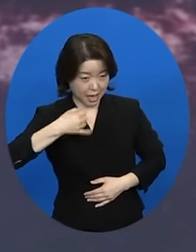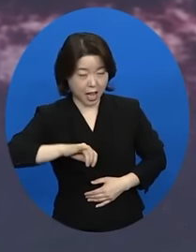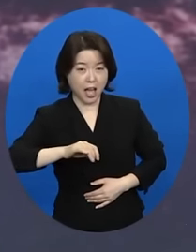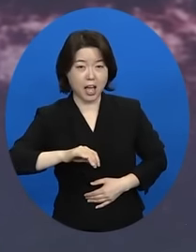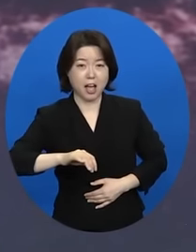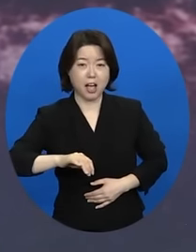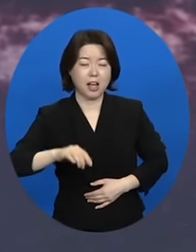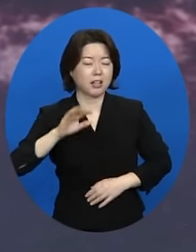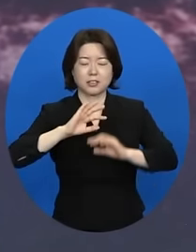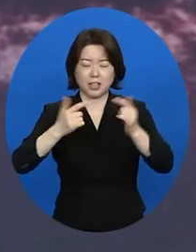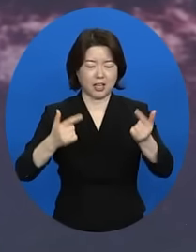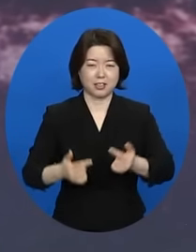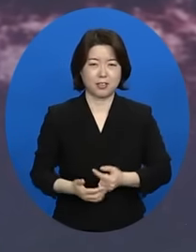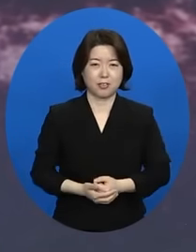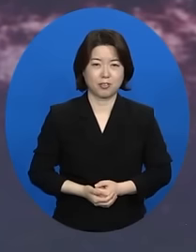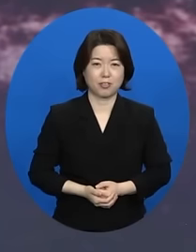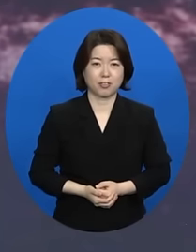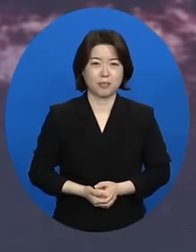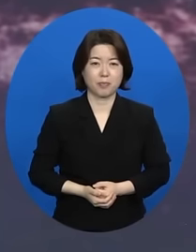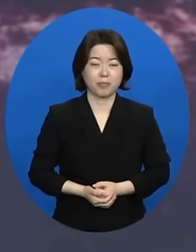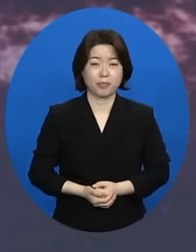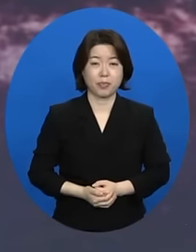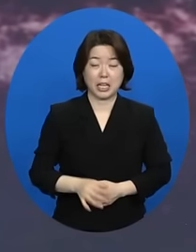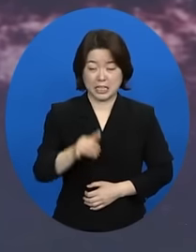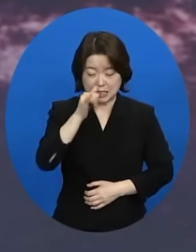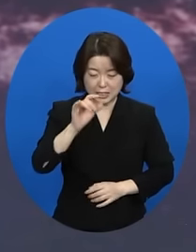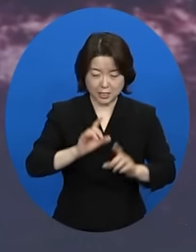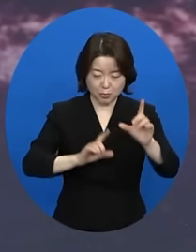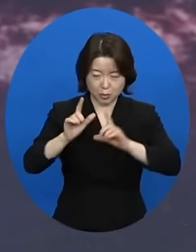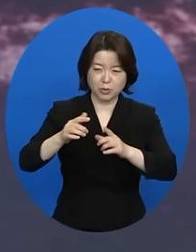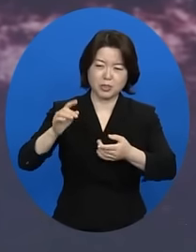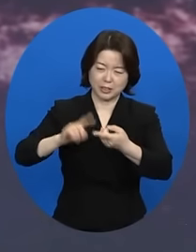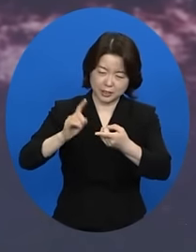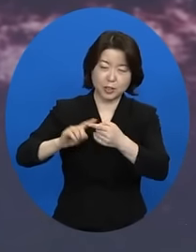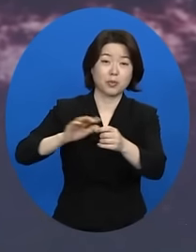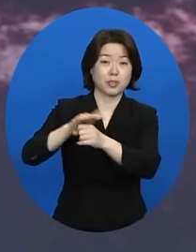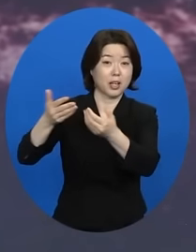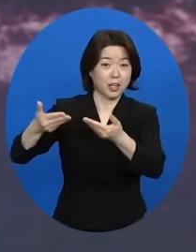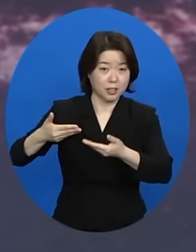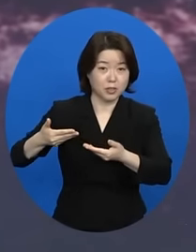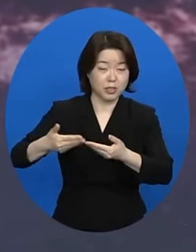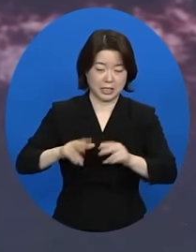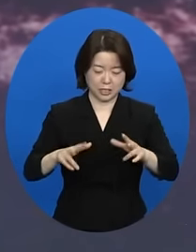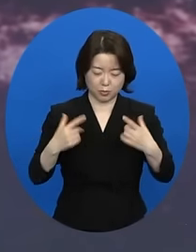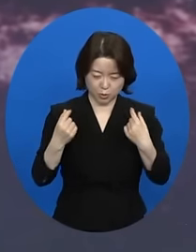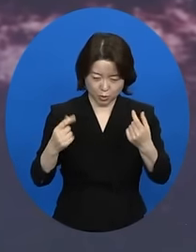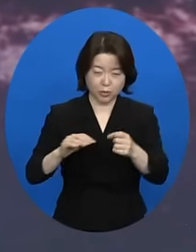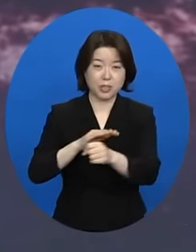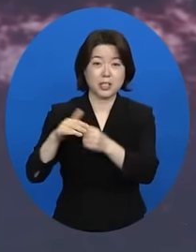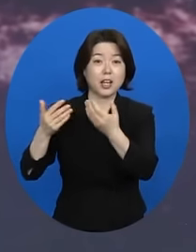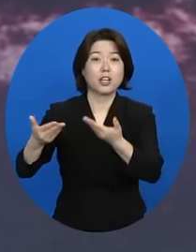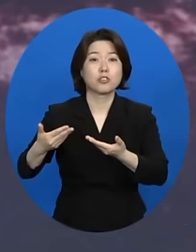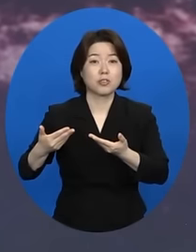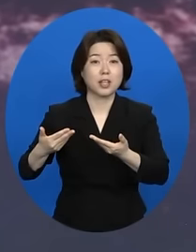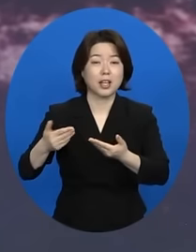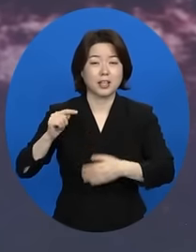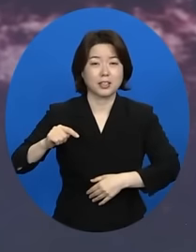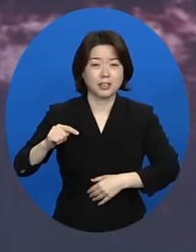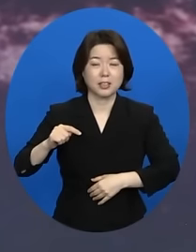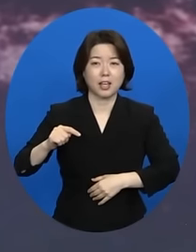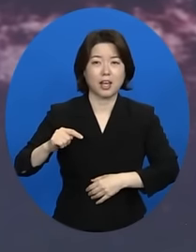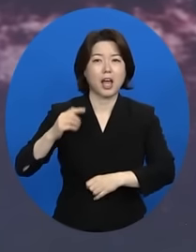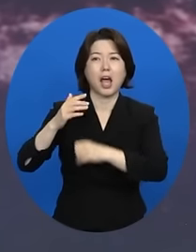것이 결코 아니에요. 우리를 있는 그대로 사랑하셨다. 그리고 지금도 사랑하신다는 것이 바로